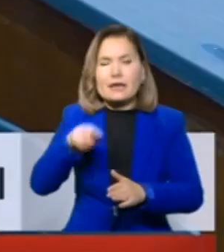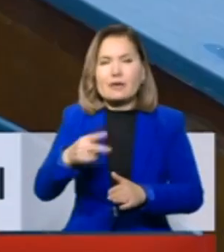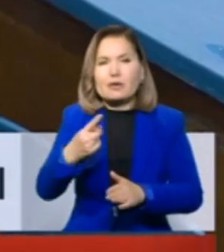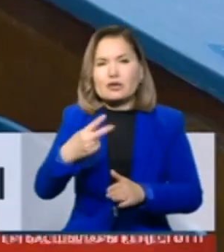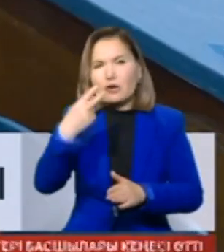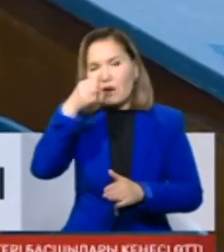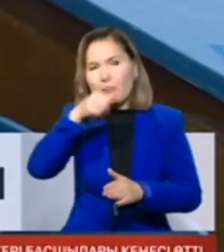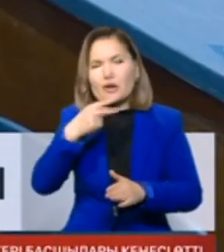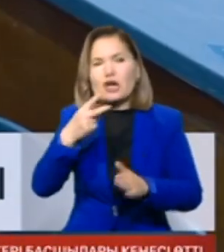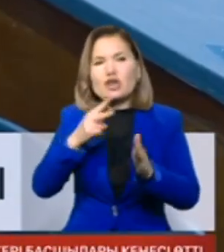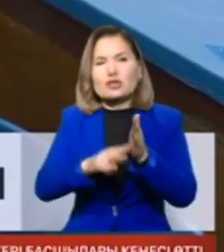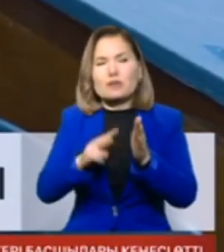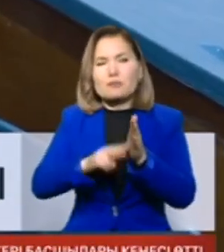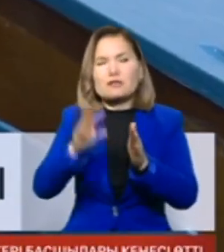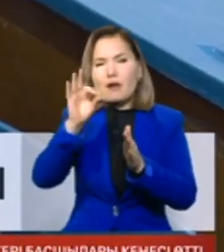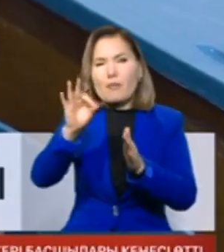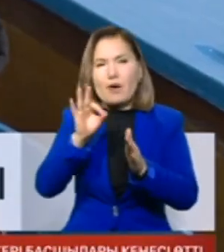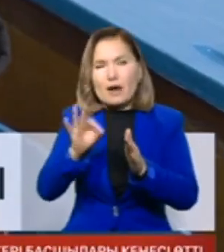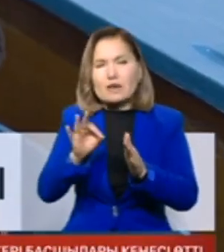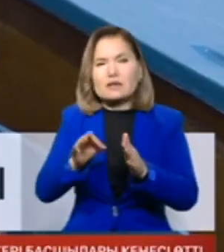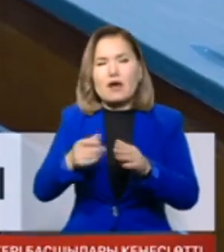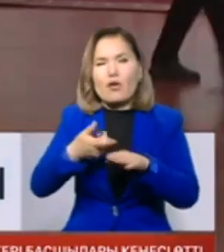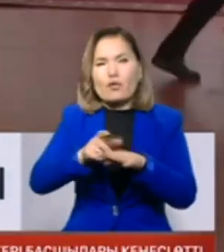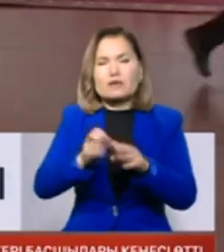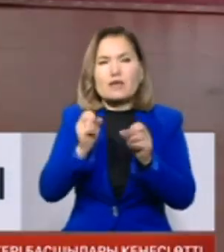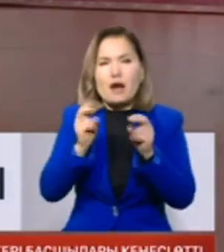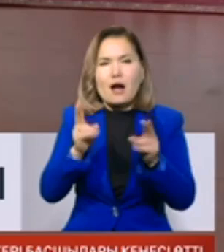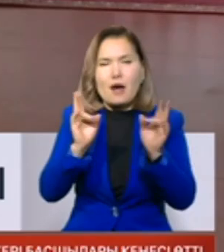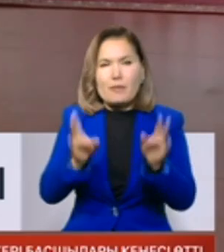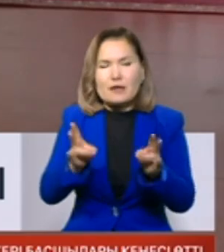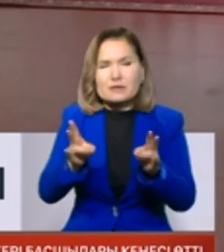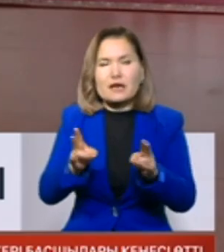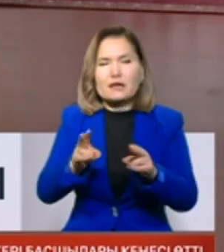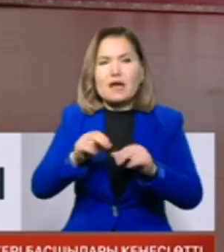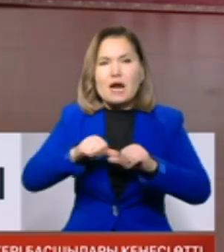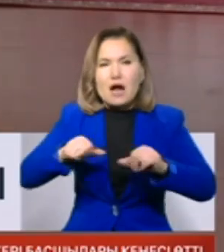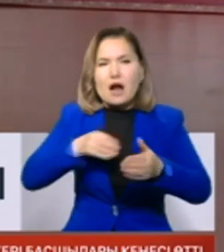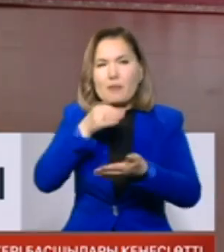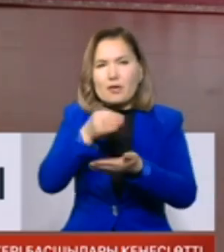70%-ға апатты деген техникалық қорытынды шыққан. Қауіп бар. Қорқамыз.